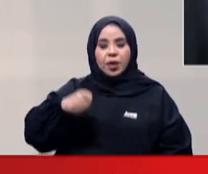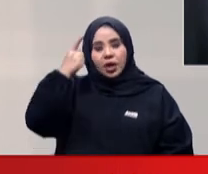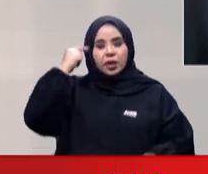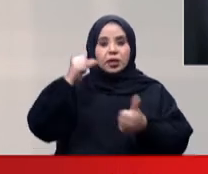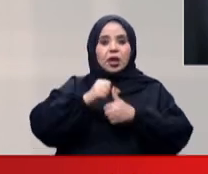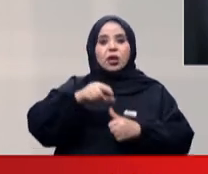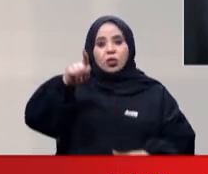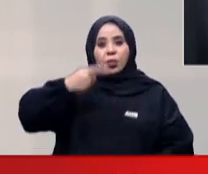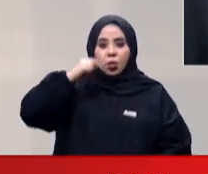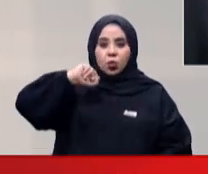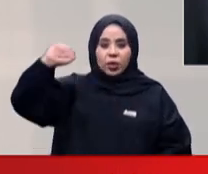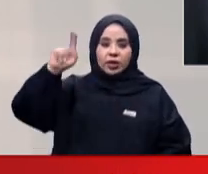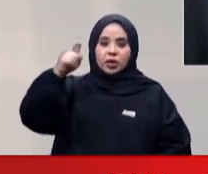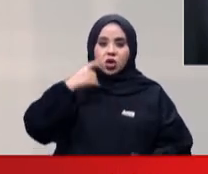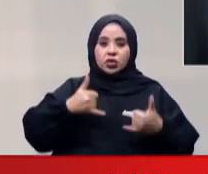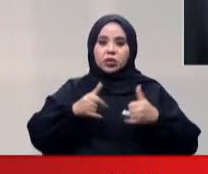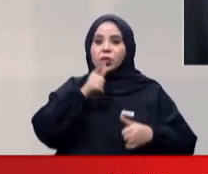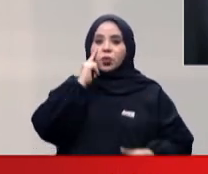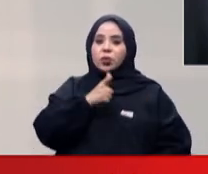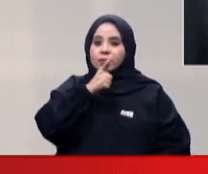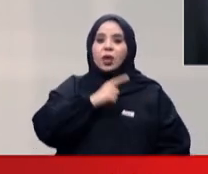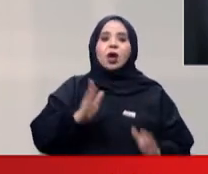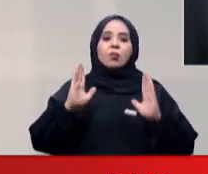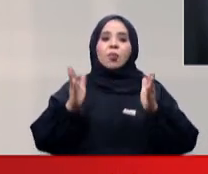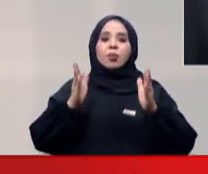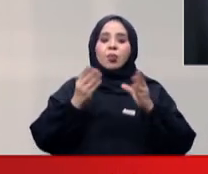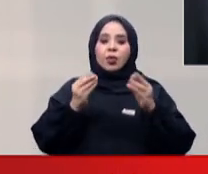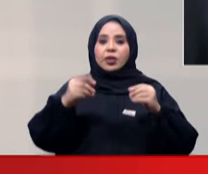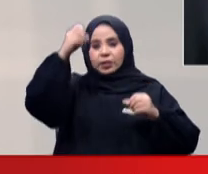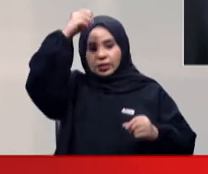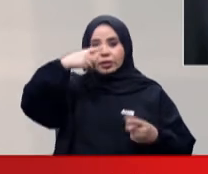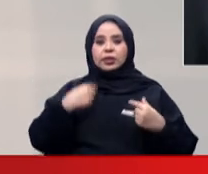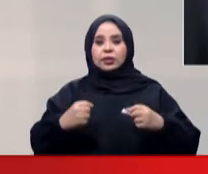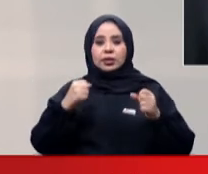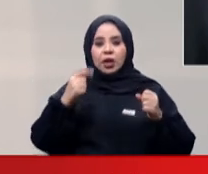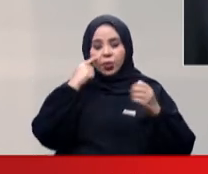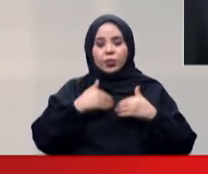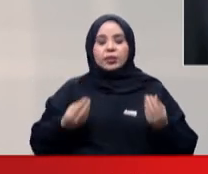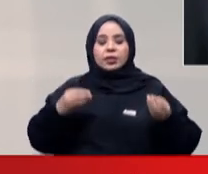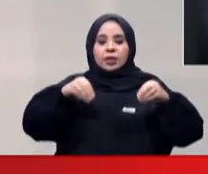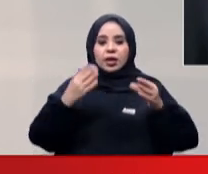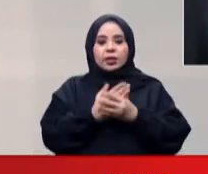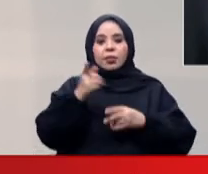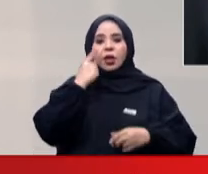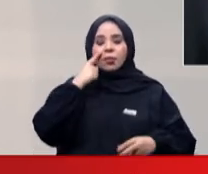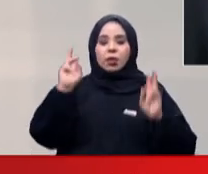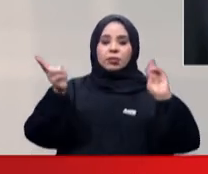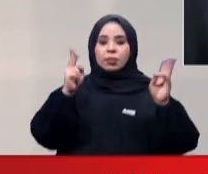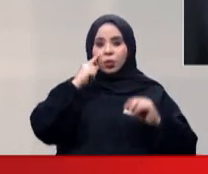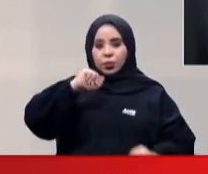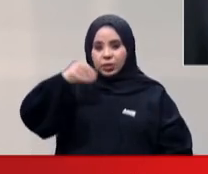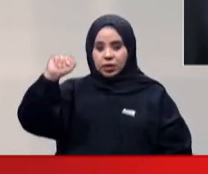ذكرى استقلال بلاده. عبر سموه فيها عن صادق تهنيه وتمنياته له بموفور الصحة والسعادة بهذه